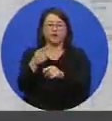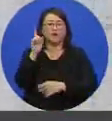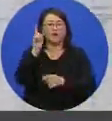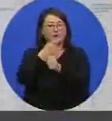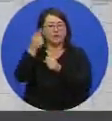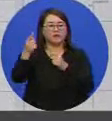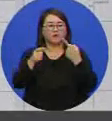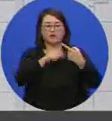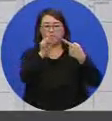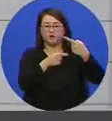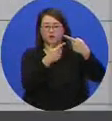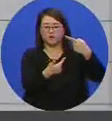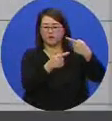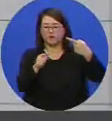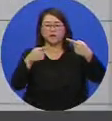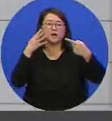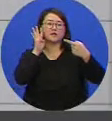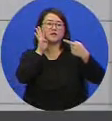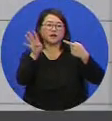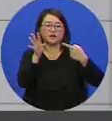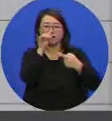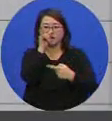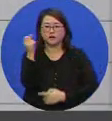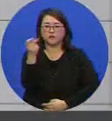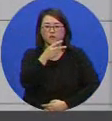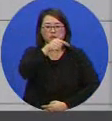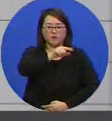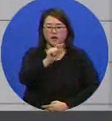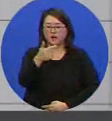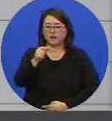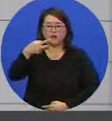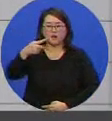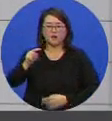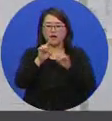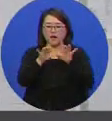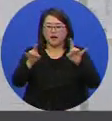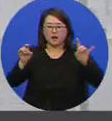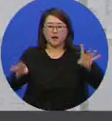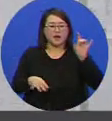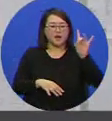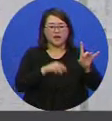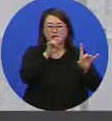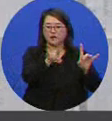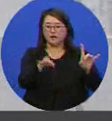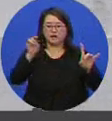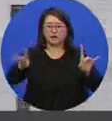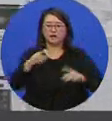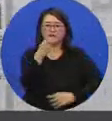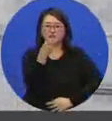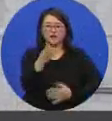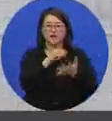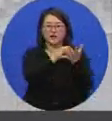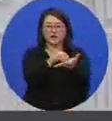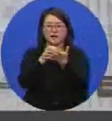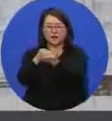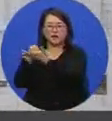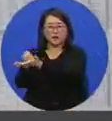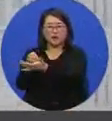6일부터 사흘간 진행되며 수험생들은 가나다 각 군별로 한 번씩 모두 세 번을 지원할 수